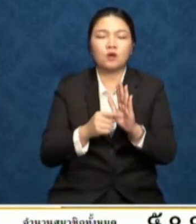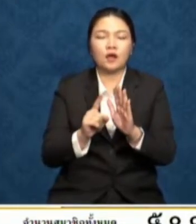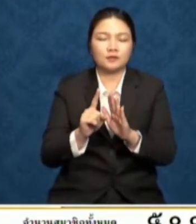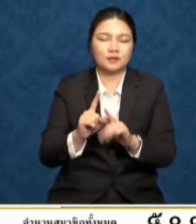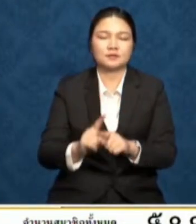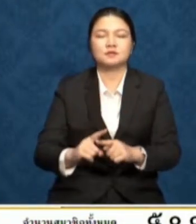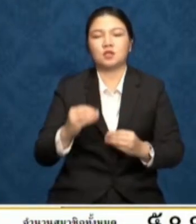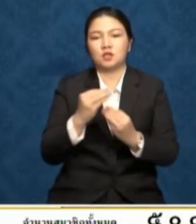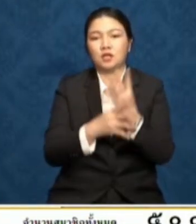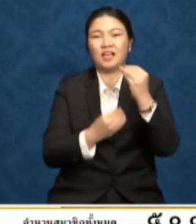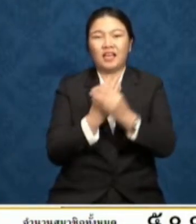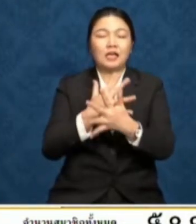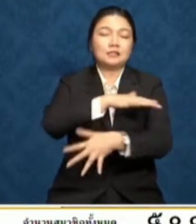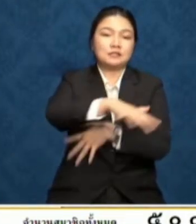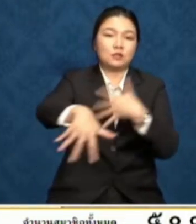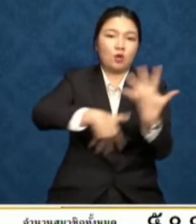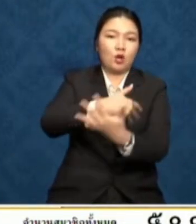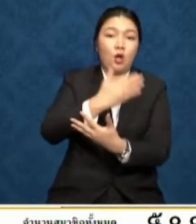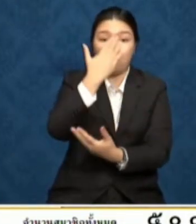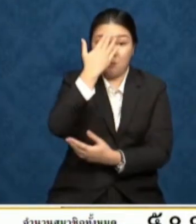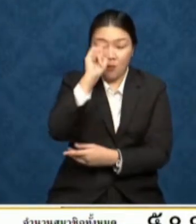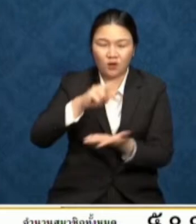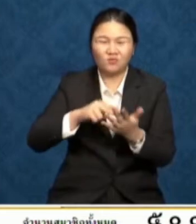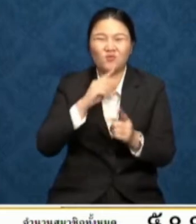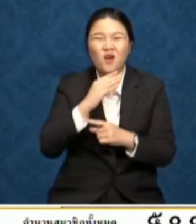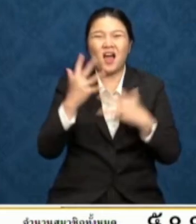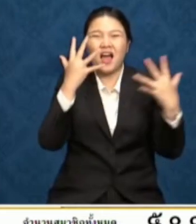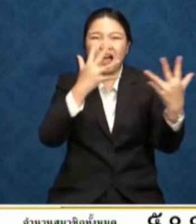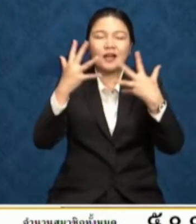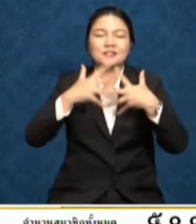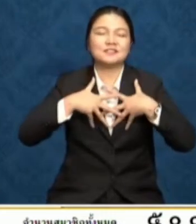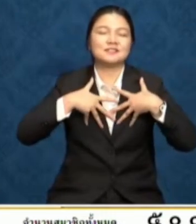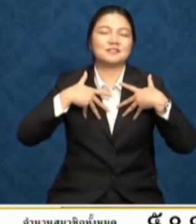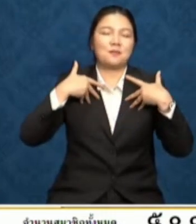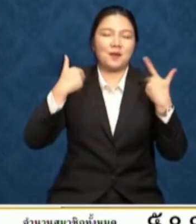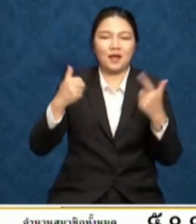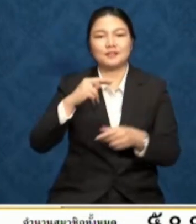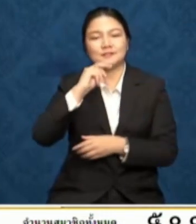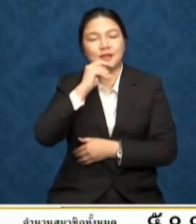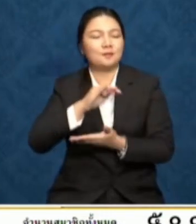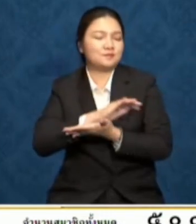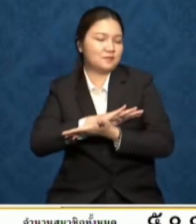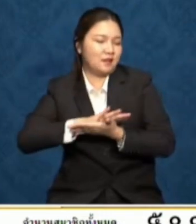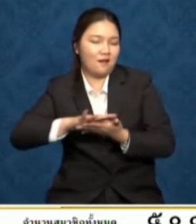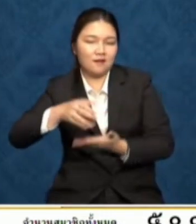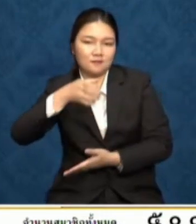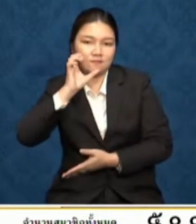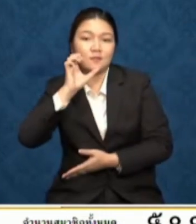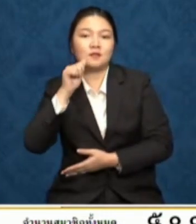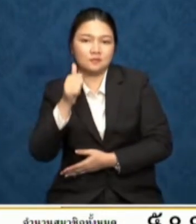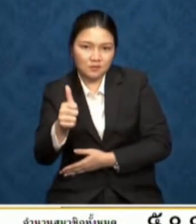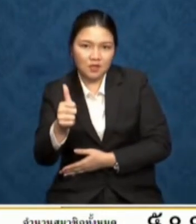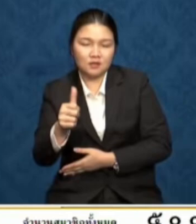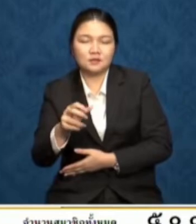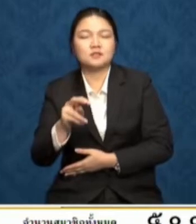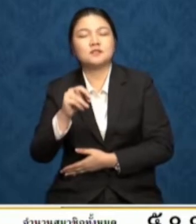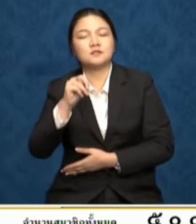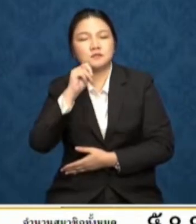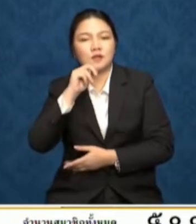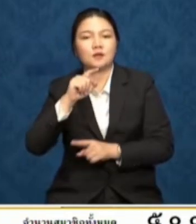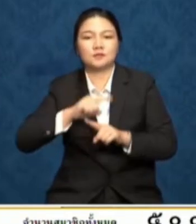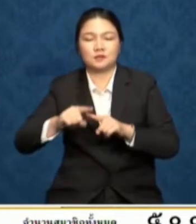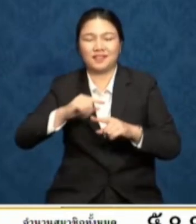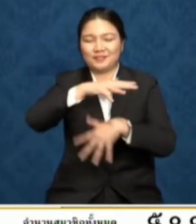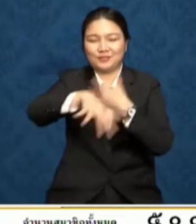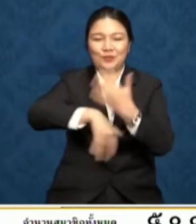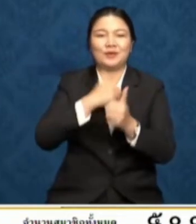ับเพราะสิทธิที่จะหายใจในอากาศที่บริสุทธ น้ำที่สะอาดและสิทธิที่ควรจะได้มีชีวิตในส่ง